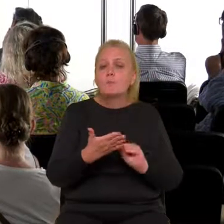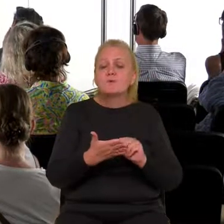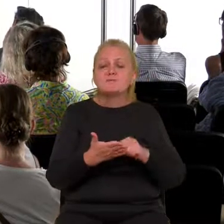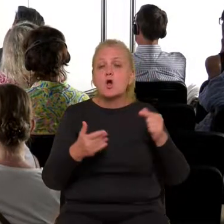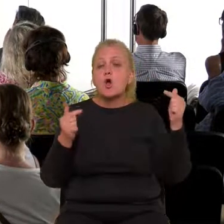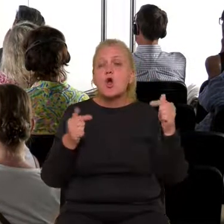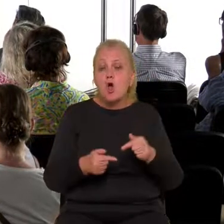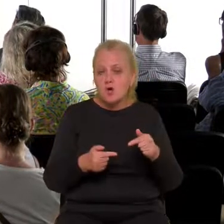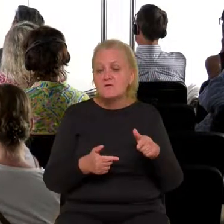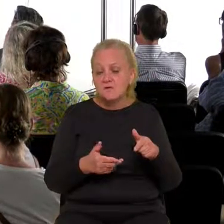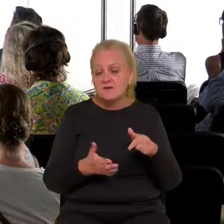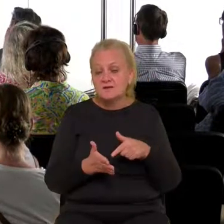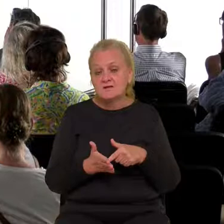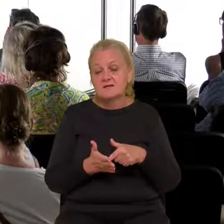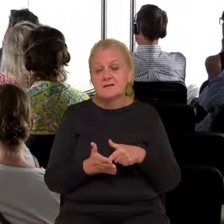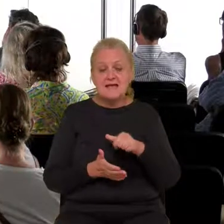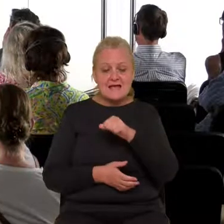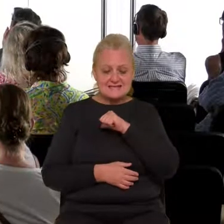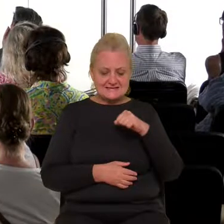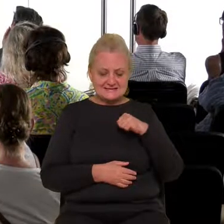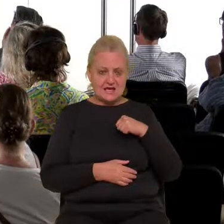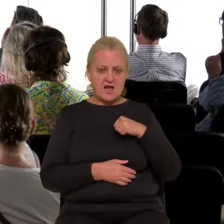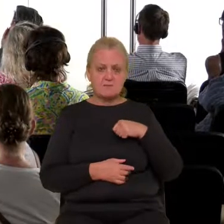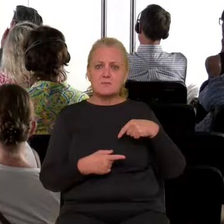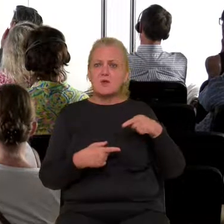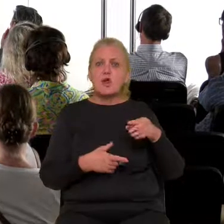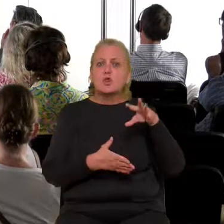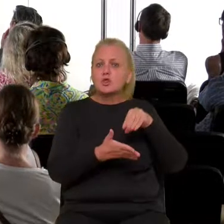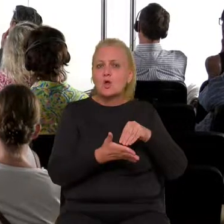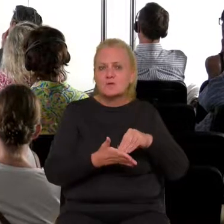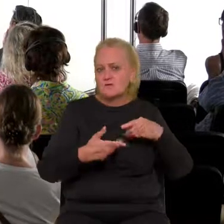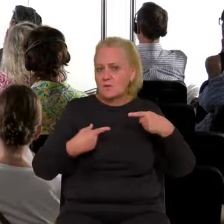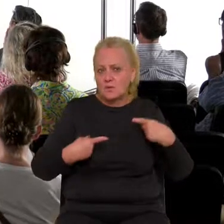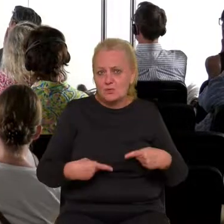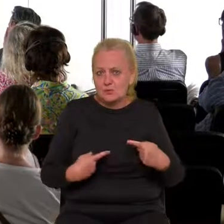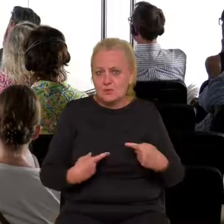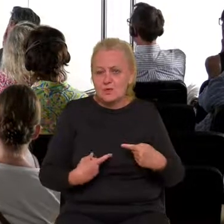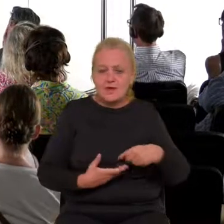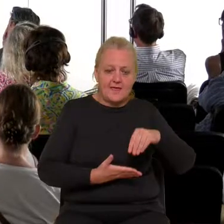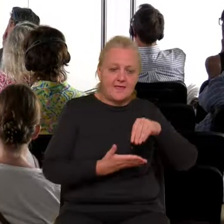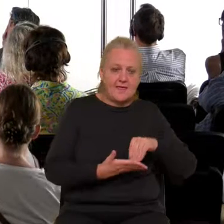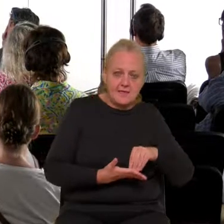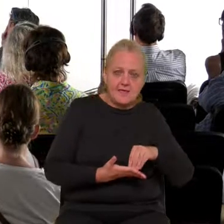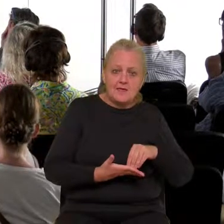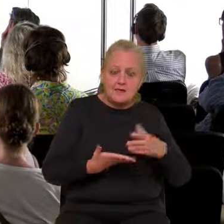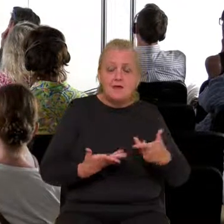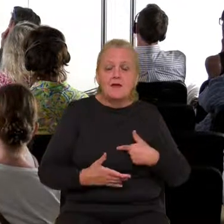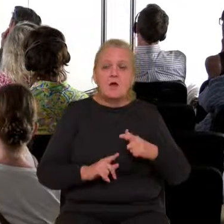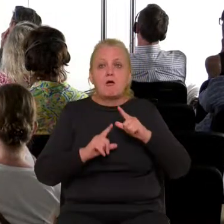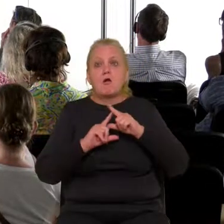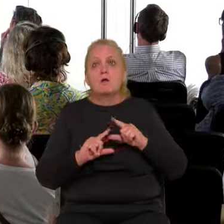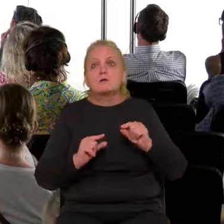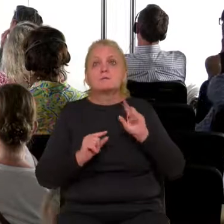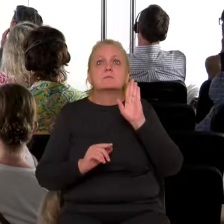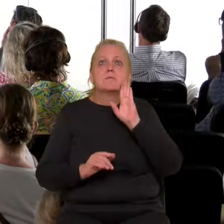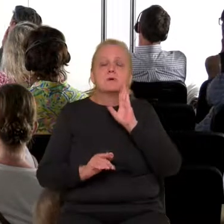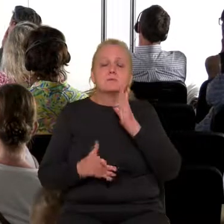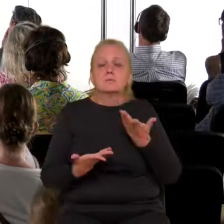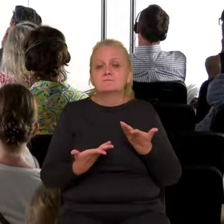którego samemu się nie doświadczyło, żeby przez przypadek nie